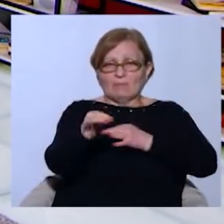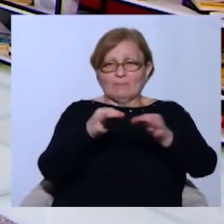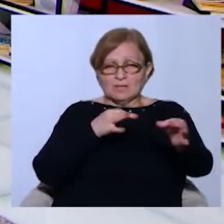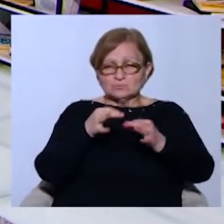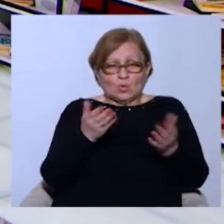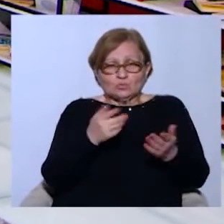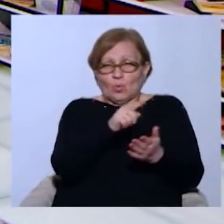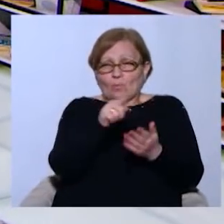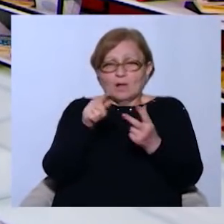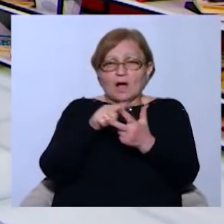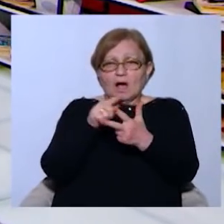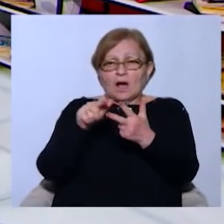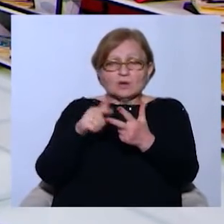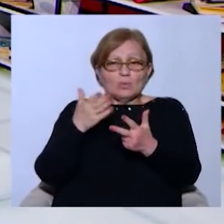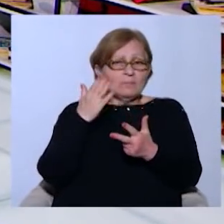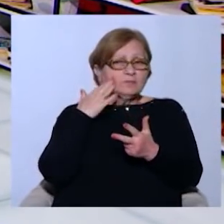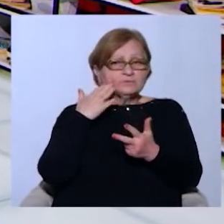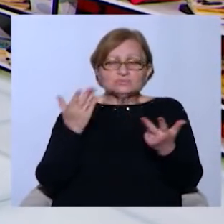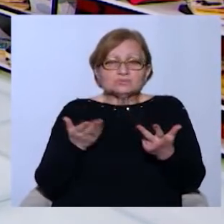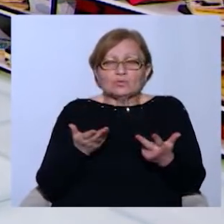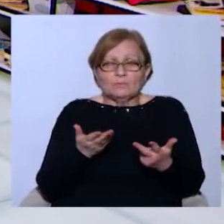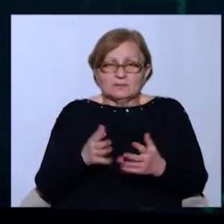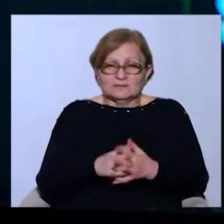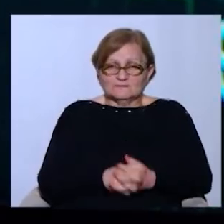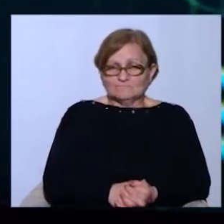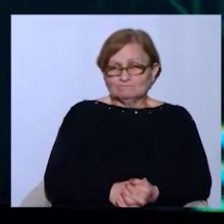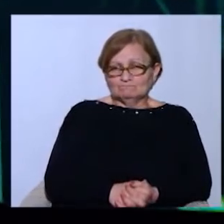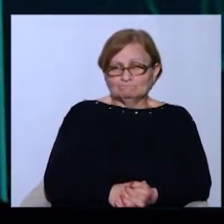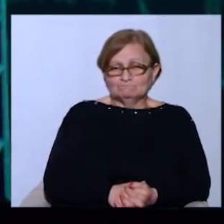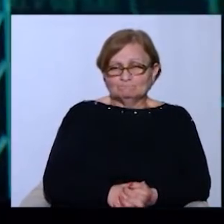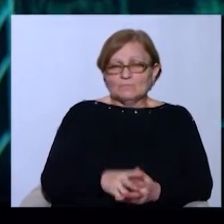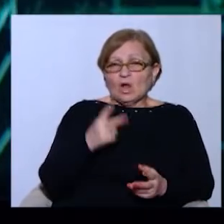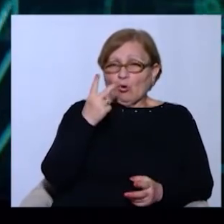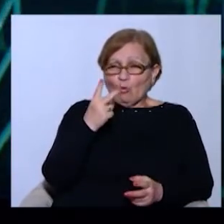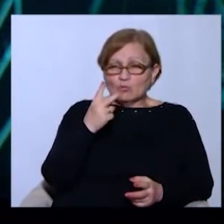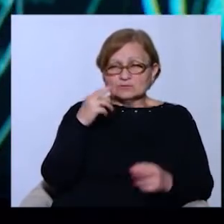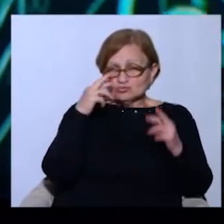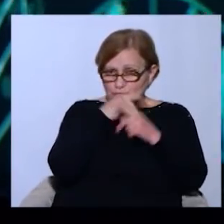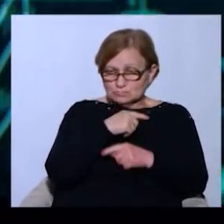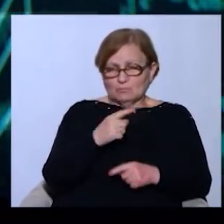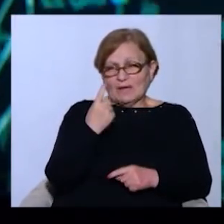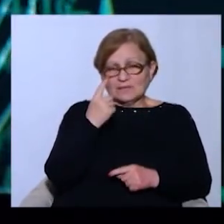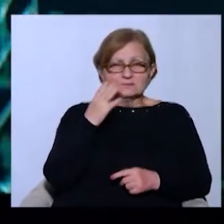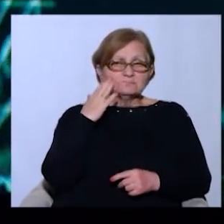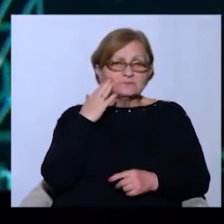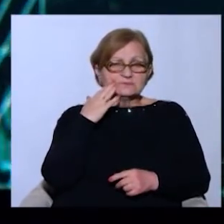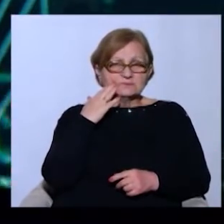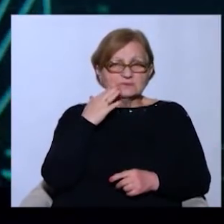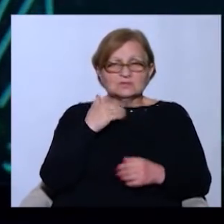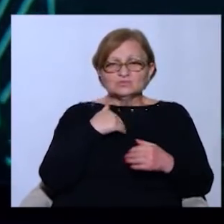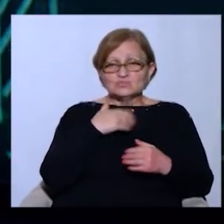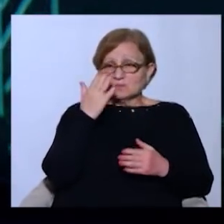ასე. ერთ-ერთი არის ნამდვილად სწორი ვარიანტი, ამას გეტყვით და ორი არასწორი. ჩვენი